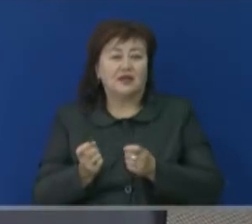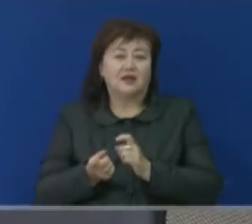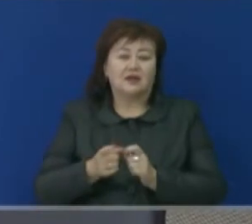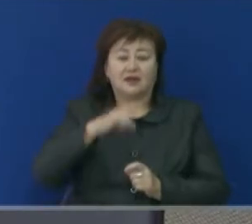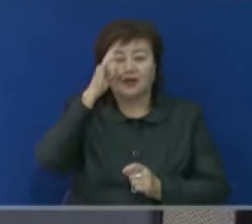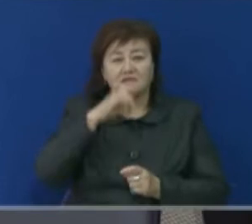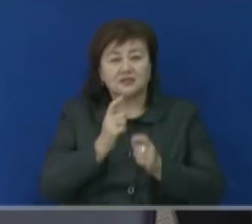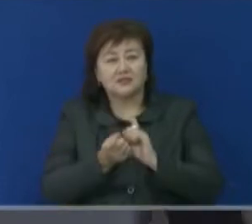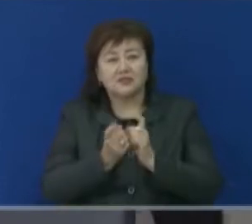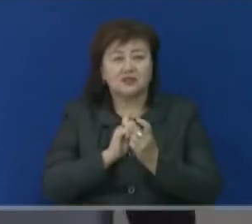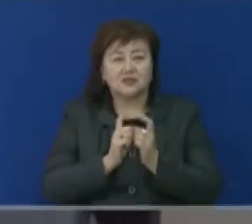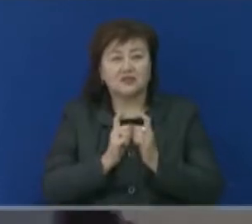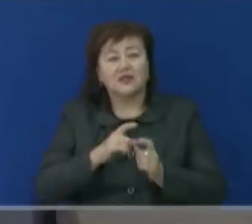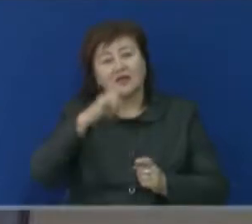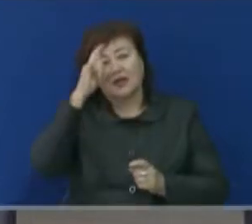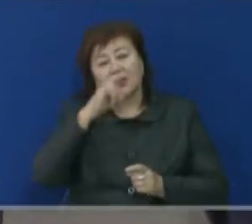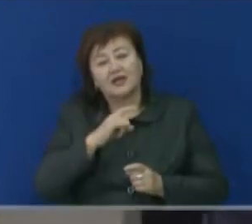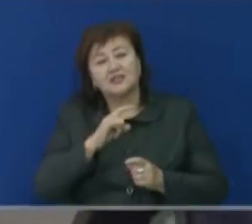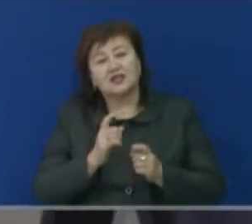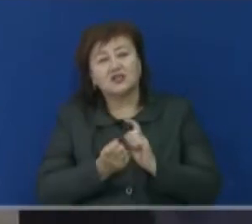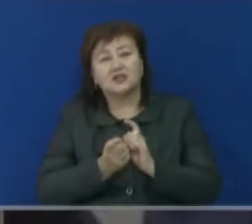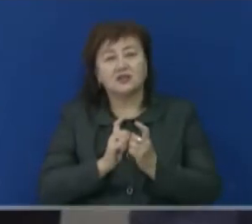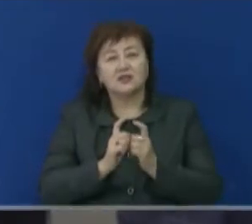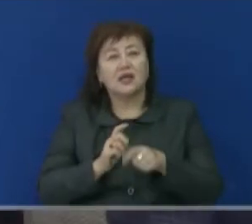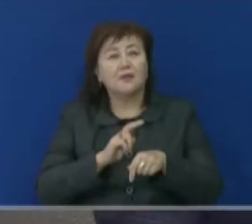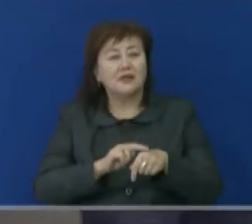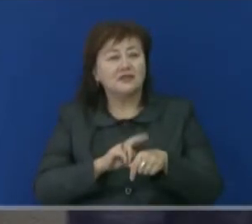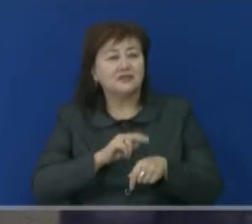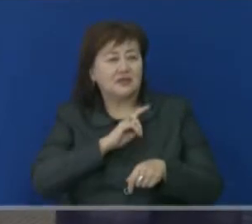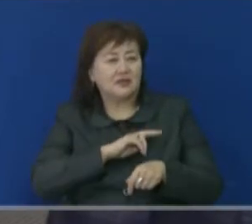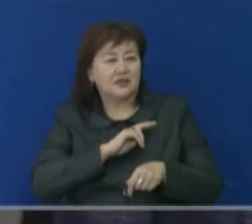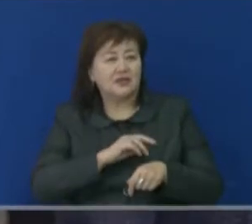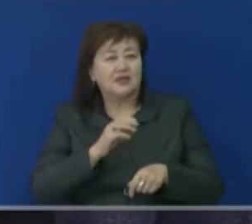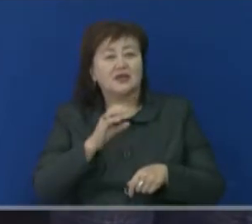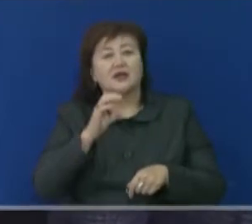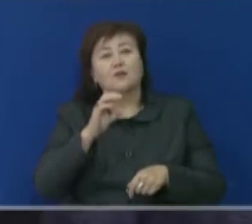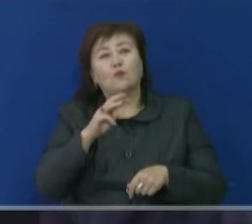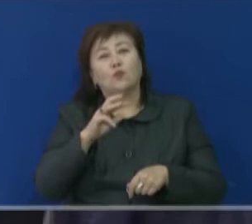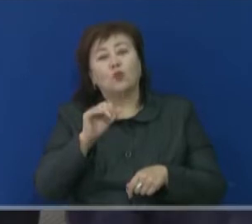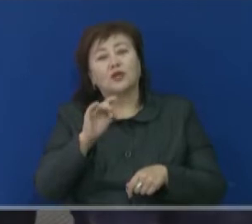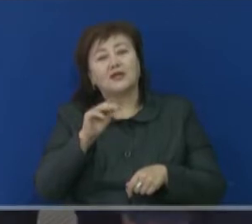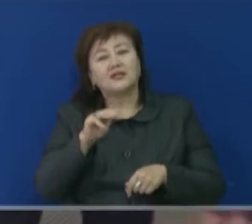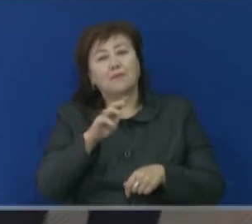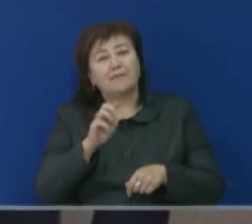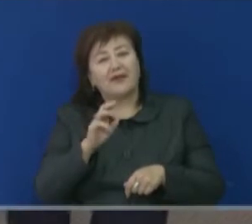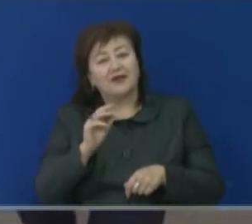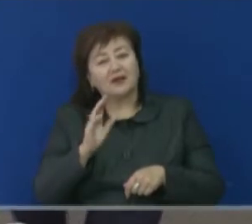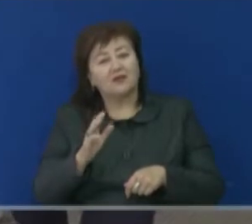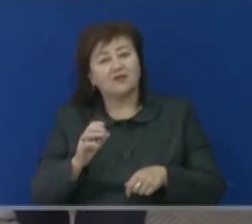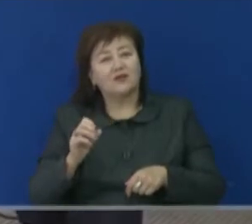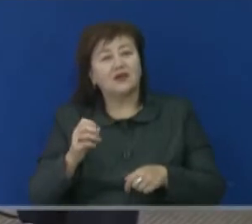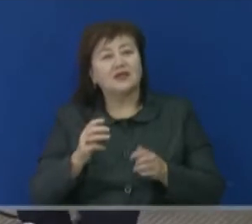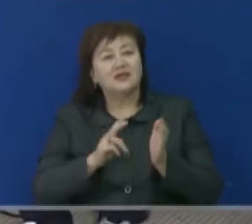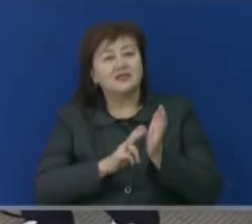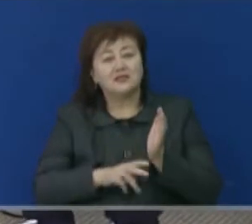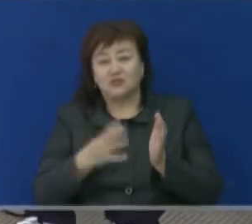Румынияның Констанца қаласында қазақ күресінен өткен әлем кубогінде полиция қызметкері лейтенант Сафуан Мұратбеков Қазақстан құрамасы сапында 74 келі